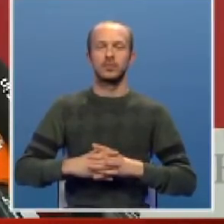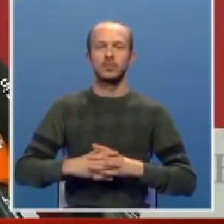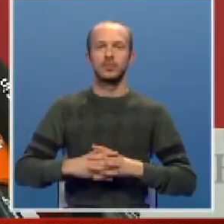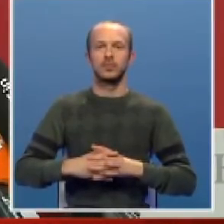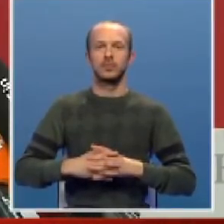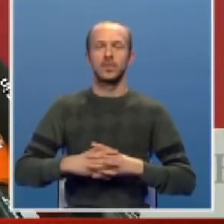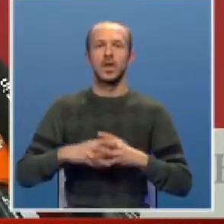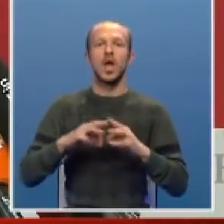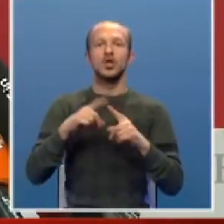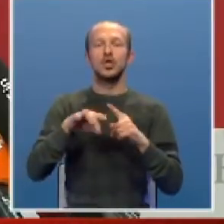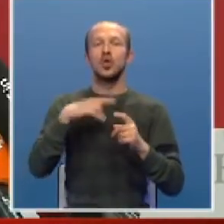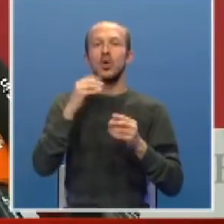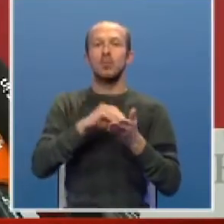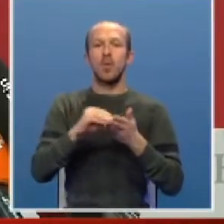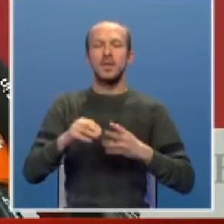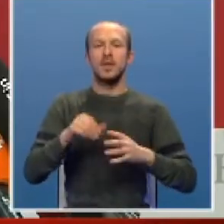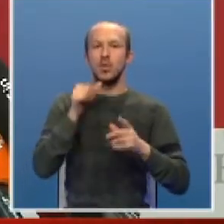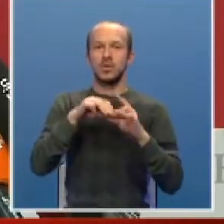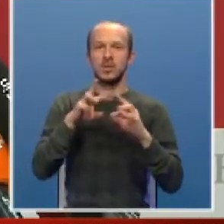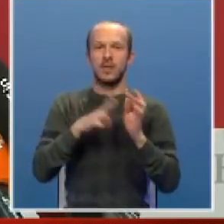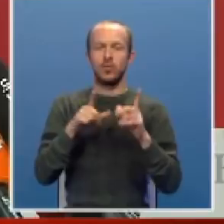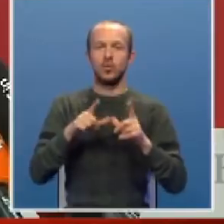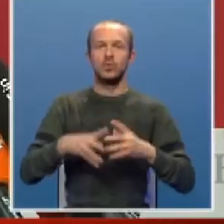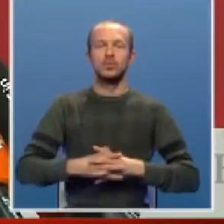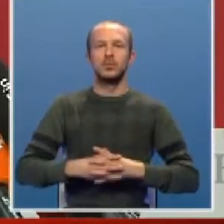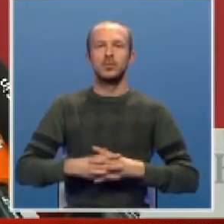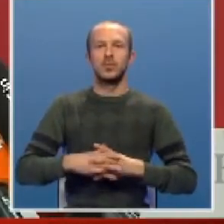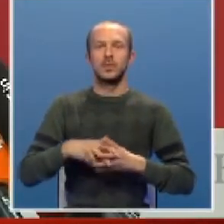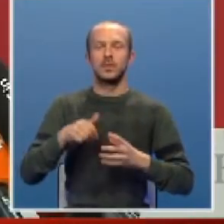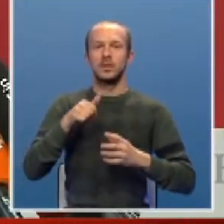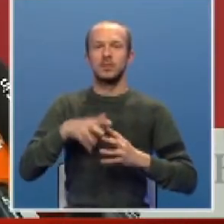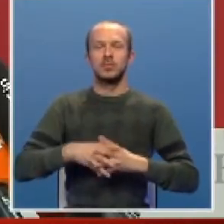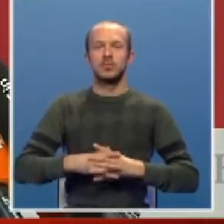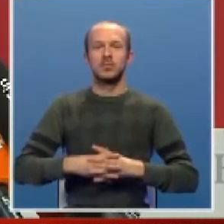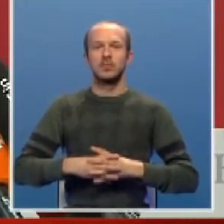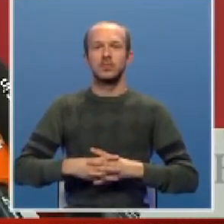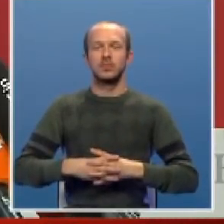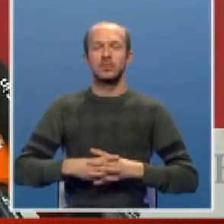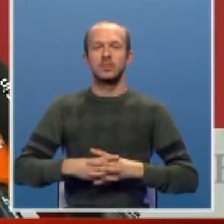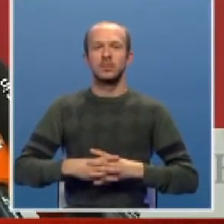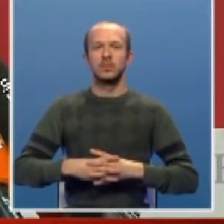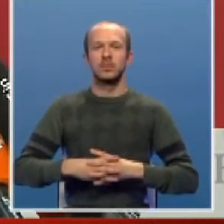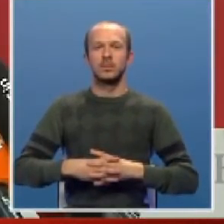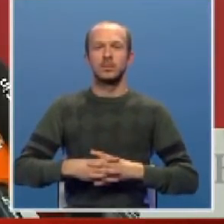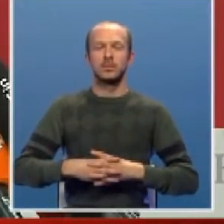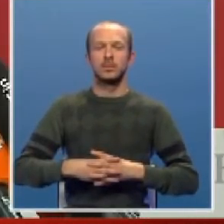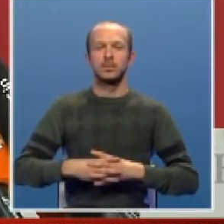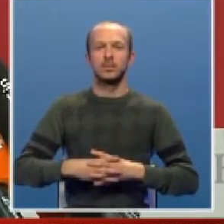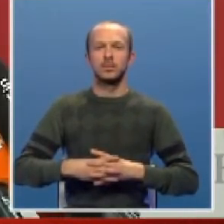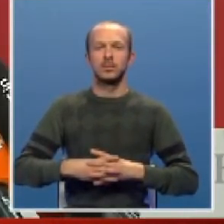vrlo često pominjete i da se riječ muslimani koji dakle, ne postoje ustav.